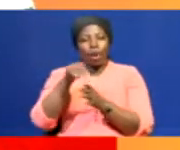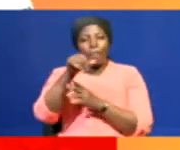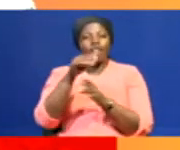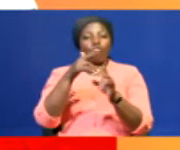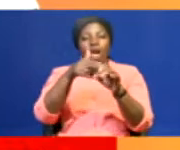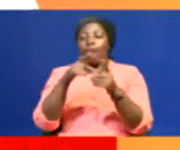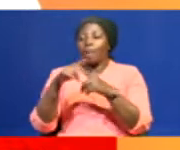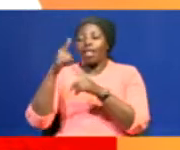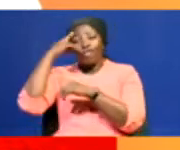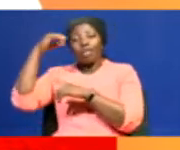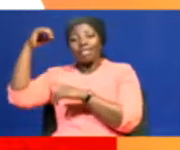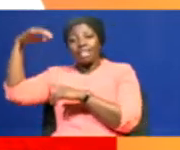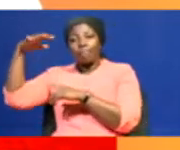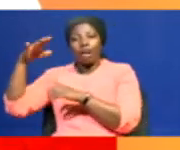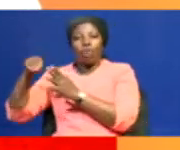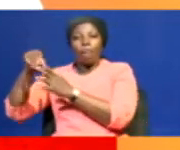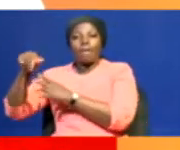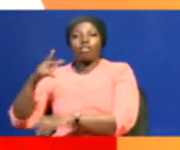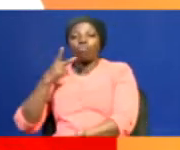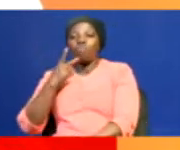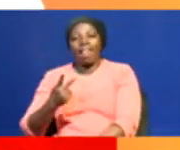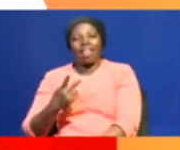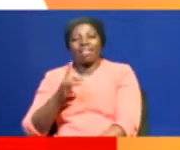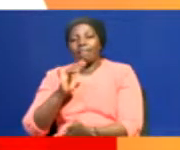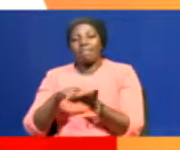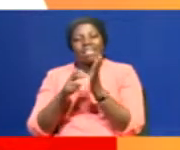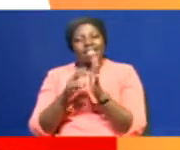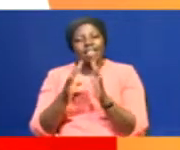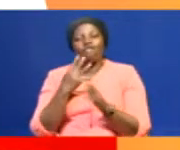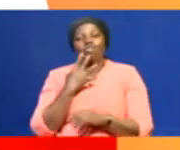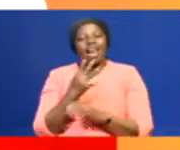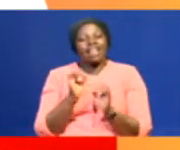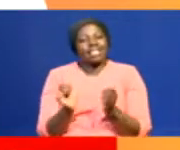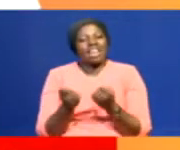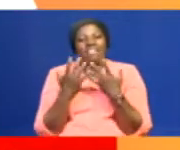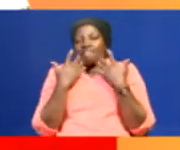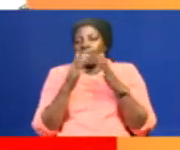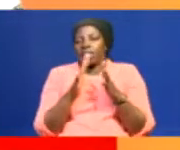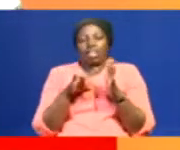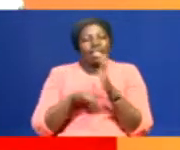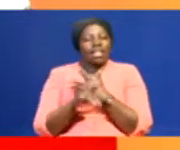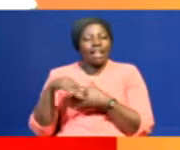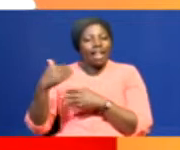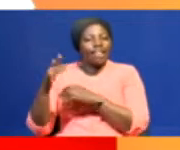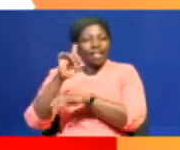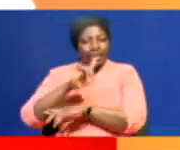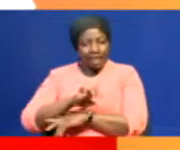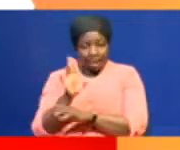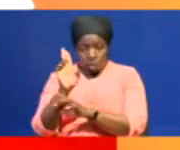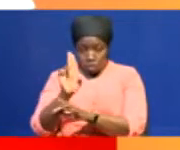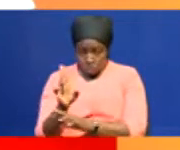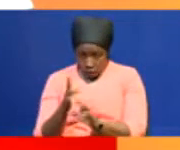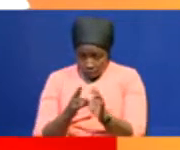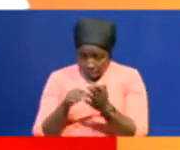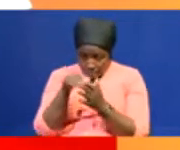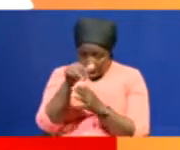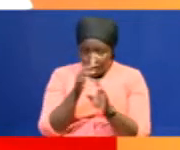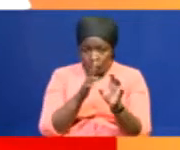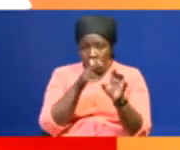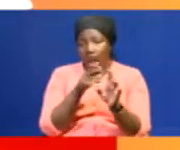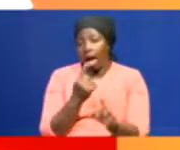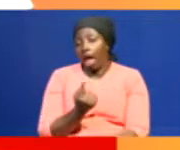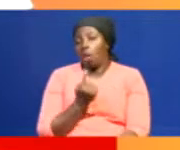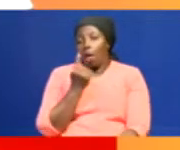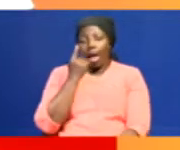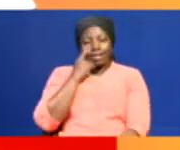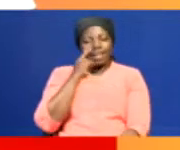shilingi 200. So umesave karibu shilingi 400 kwa ile daily expenditure ya kununua tu mafuta peke yake. So